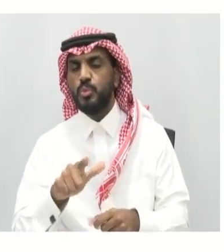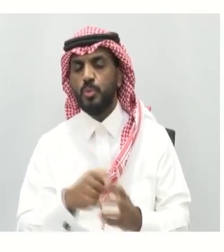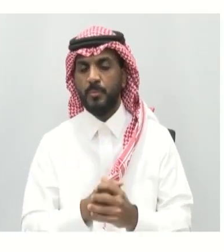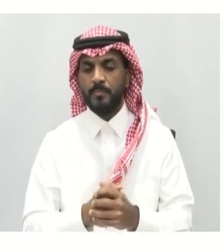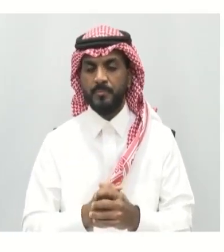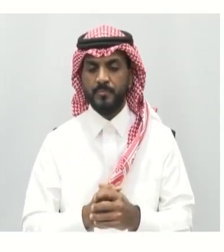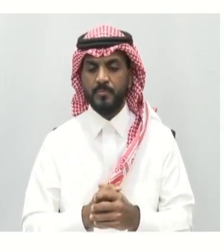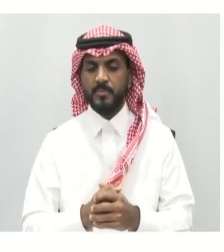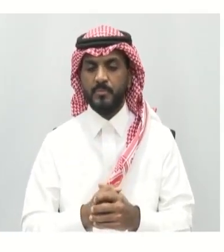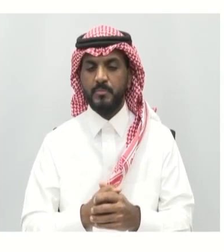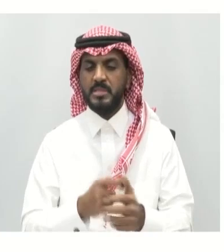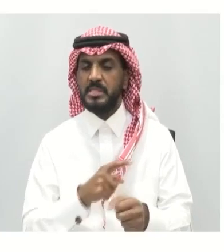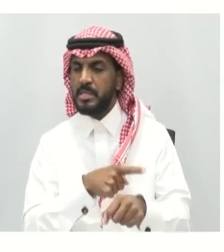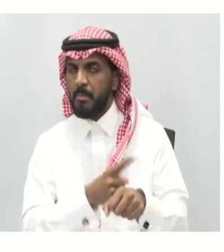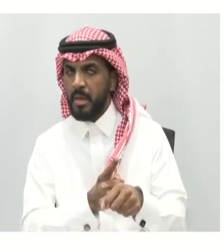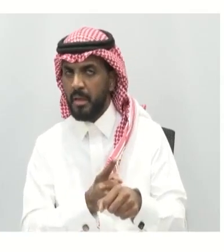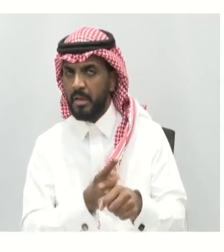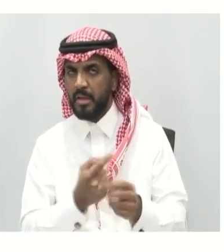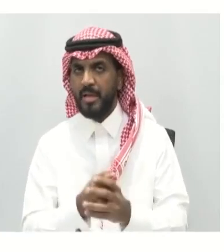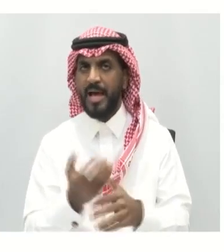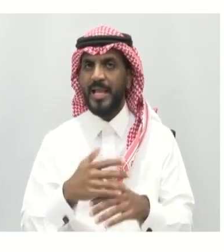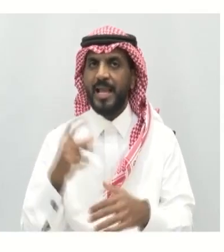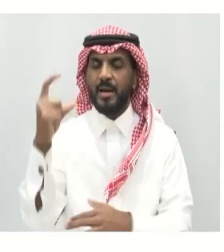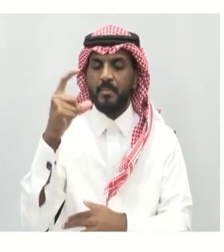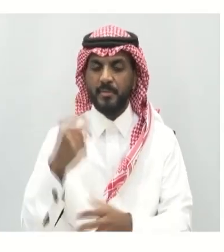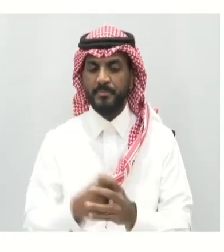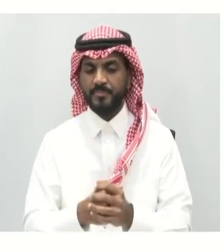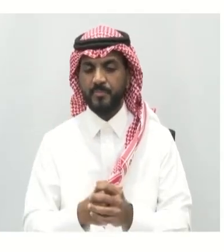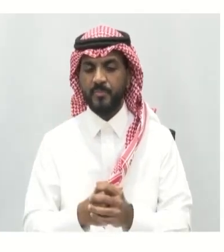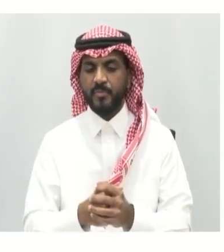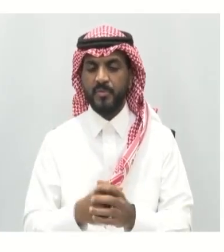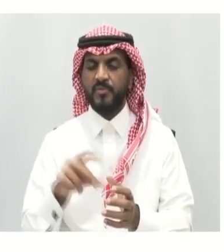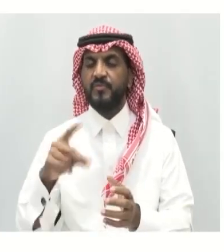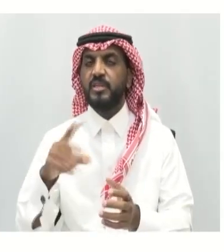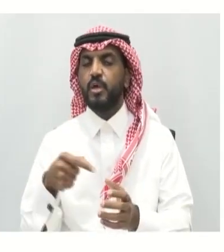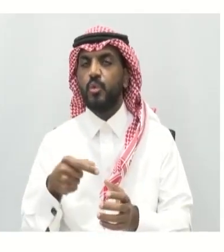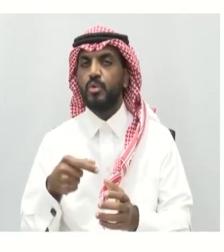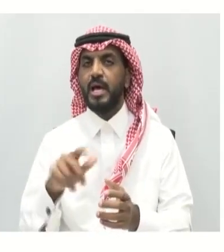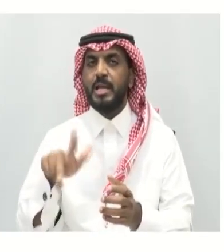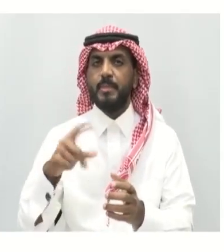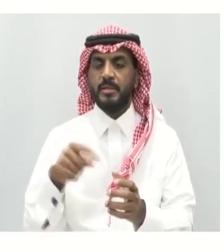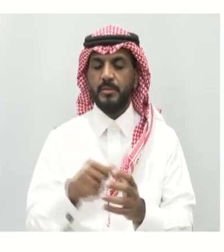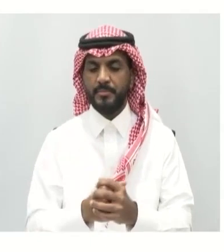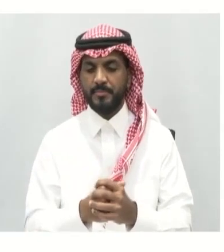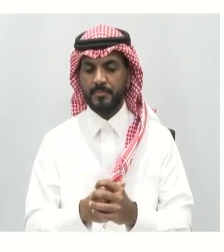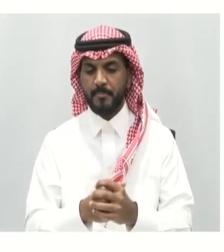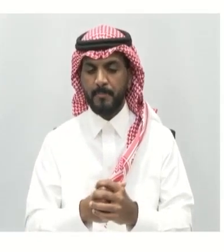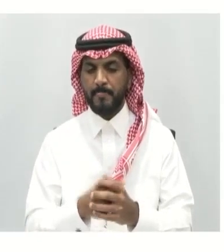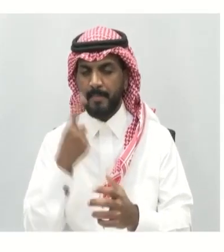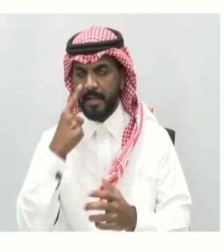اسبوع من الزمن على القمر في طور البدر يعني